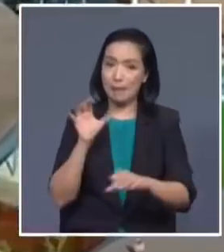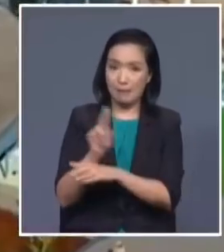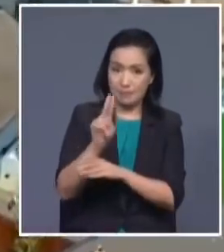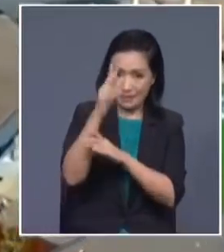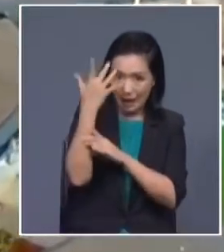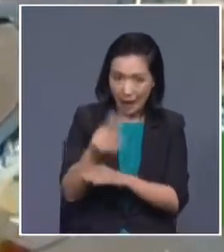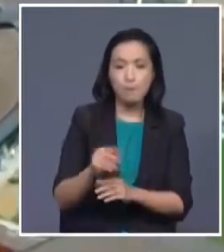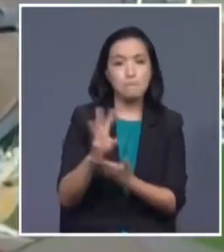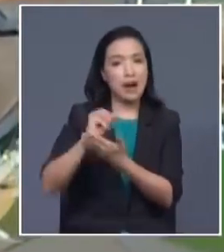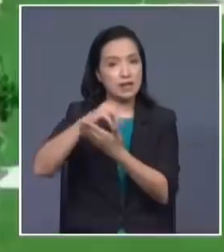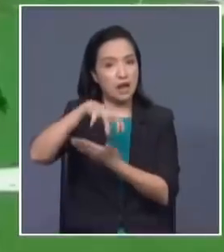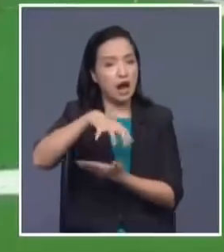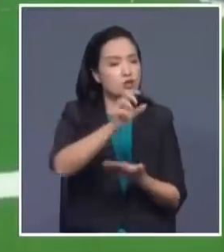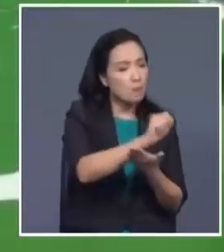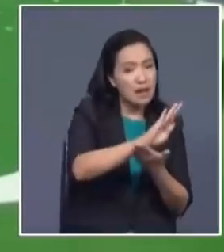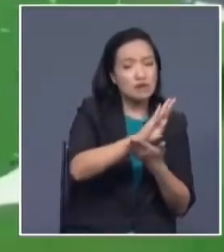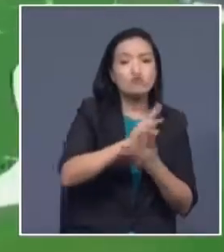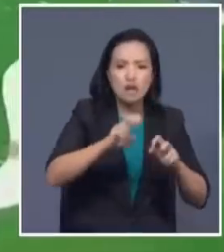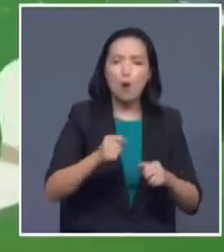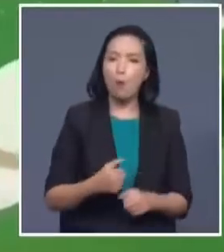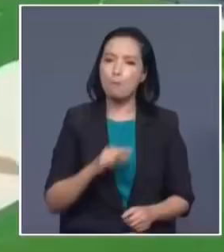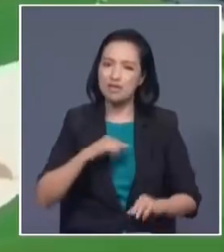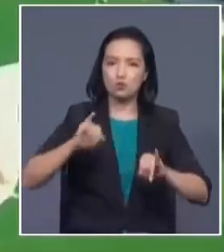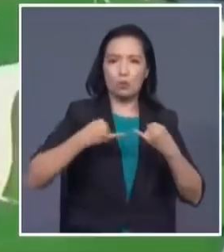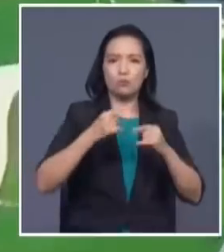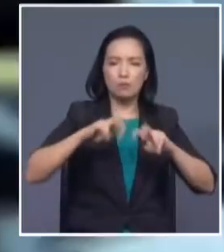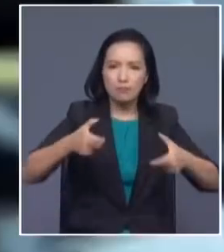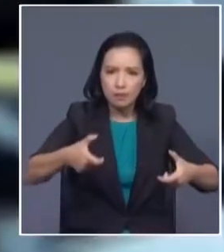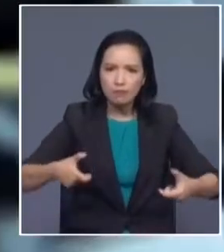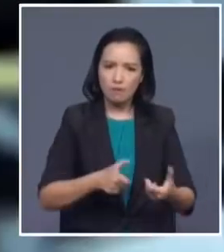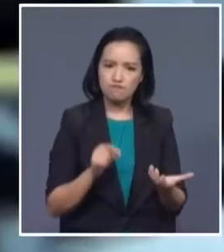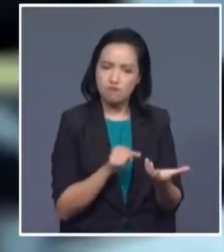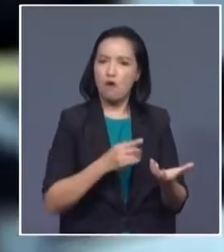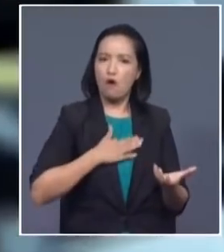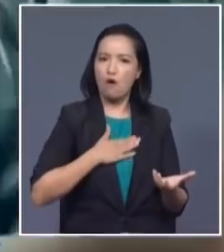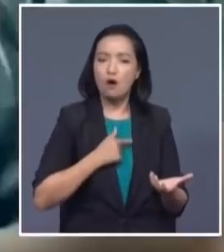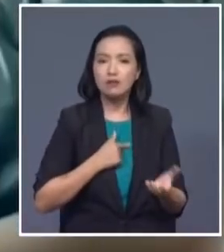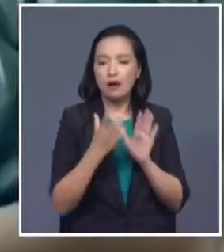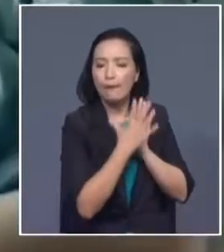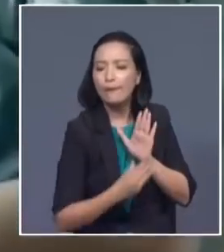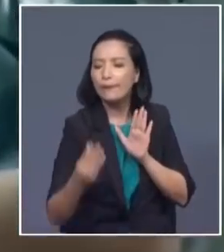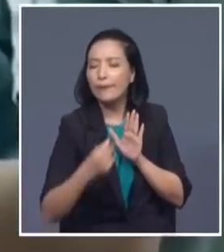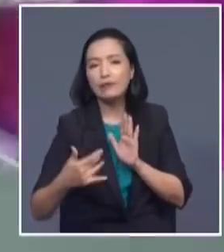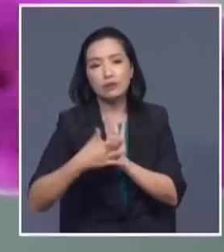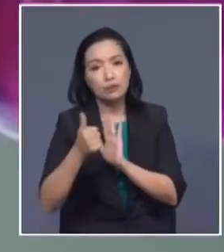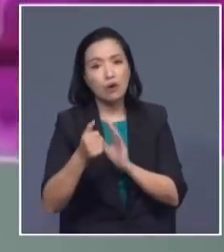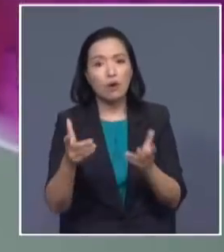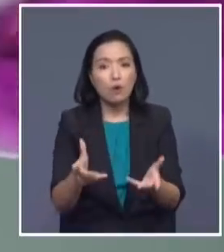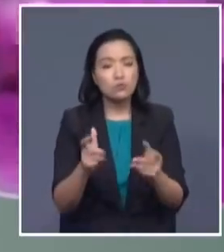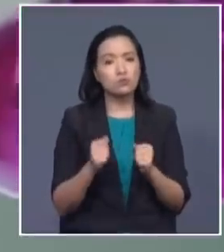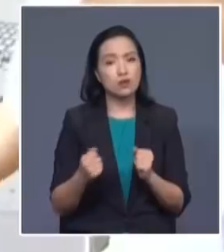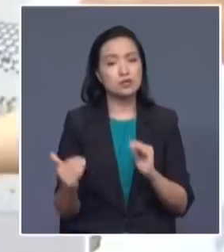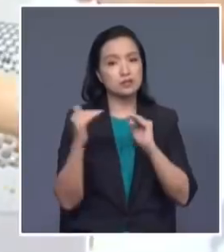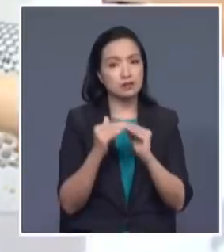าลัยและสถาบันวิจัยจะได้เป็นเจ้าของผลงานวิจัยและสามารถจะถ่ายทอดเทคโนโลยีด้วยการทำสัญญาอนุญาตใช้สิทธิ์ไปยังภา